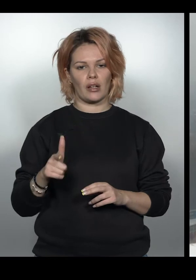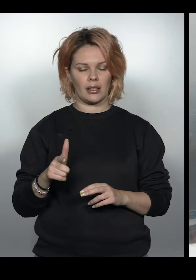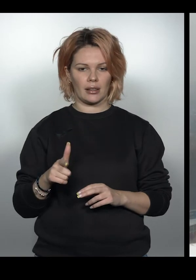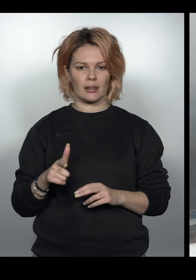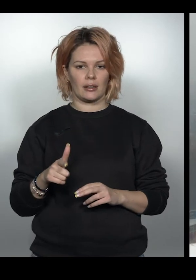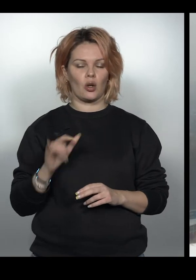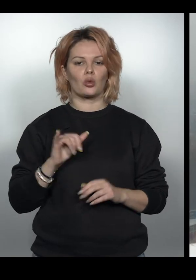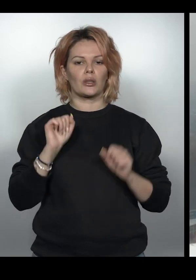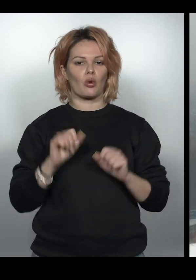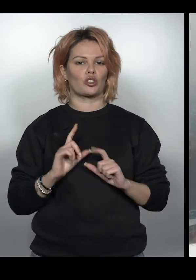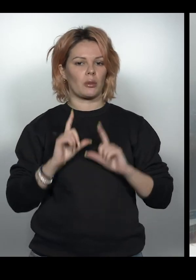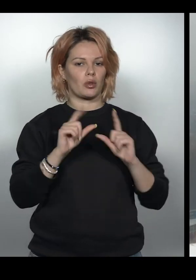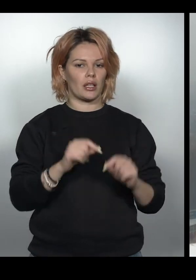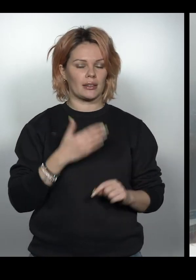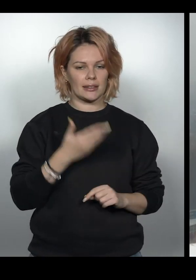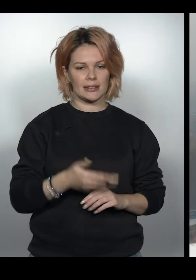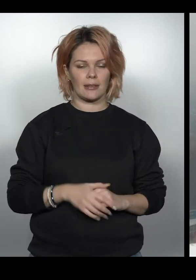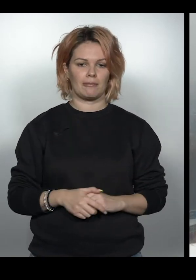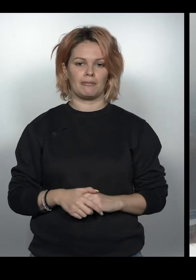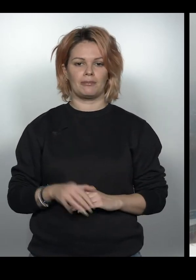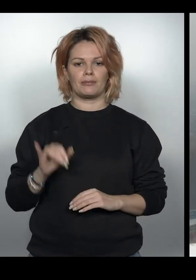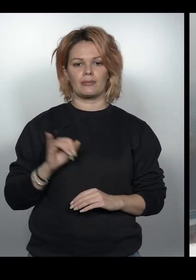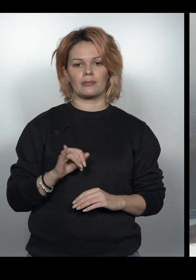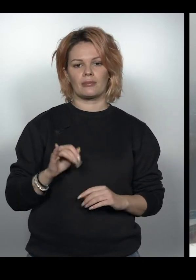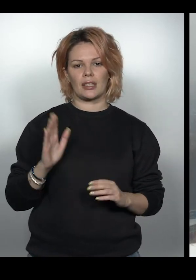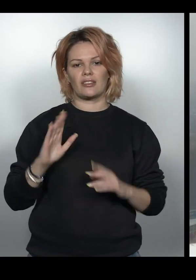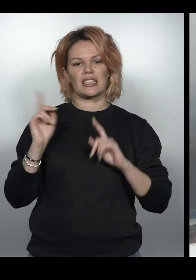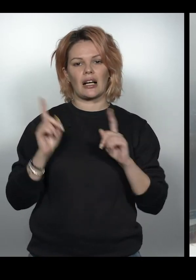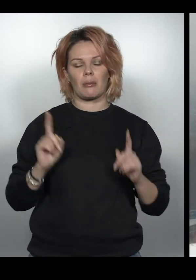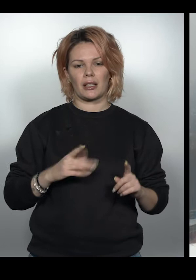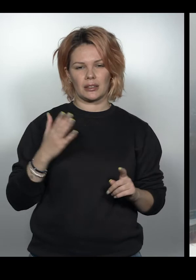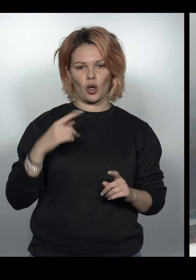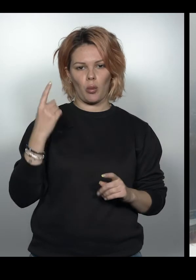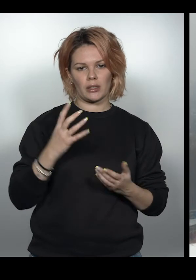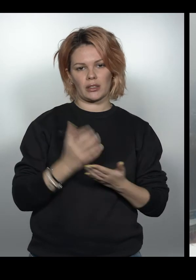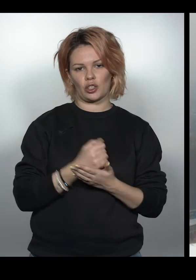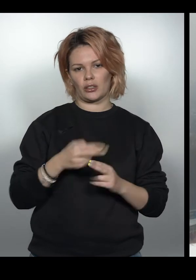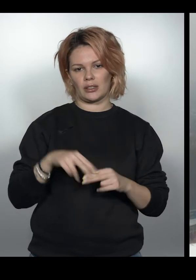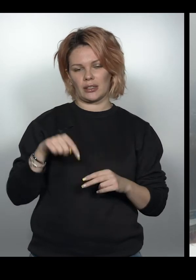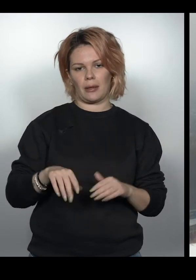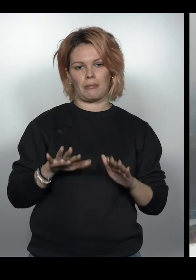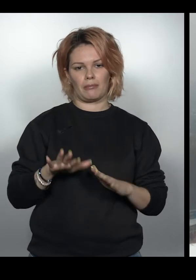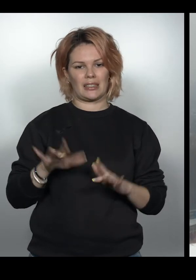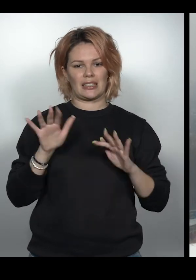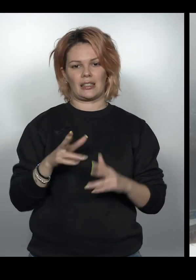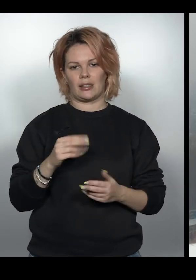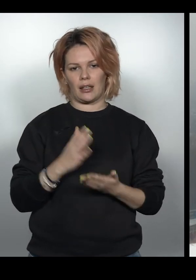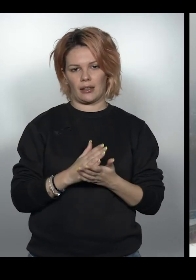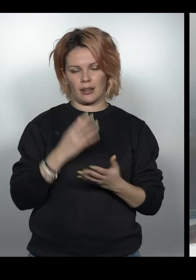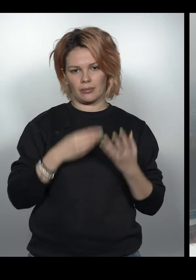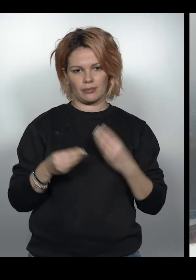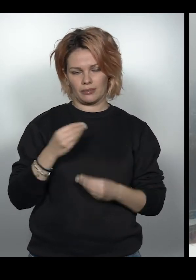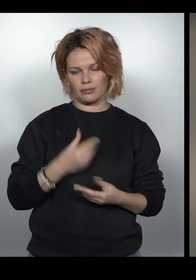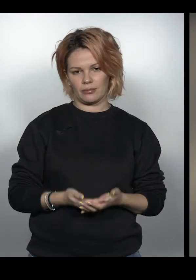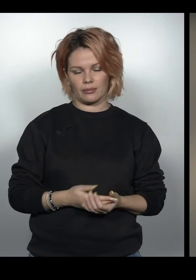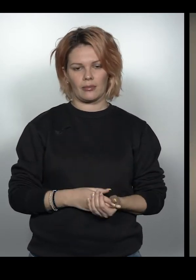це Буковель, куди можна податися. І йшов в Закарпатській області, ми знайшли оцей от кусочок